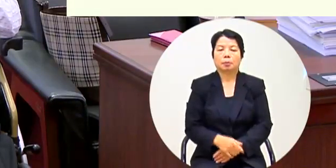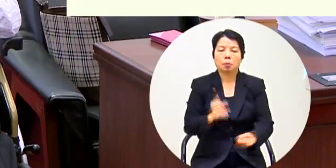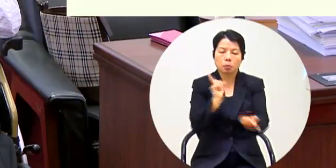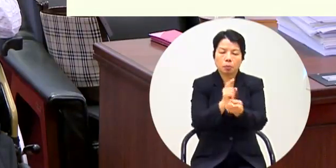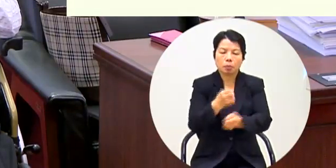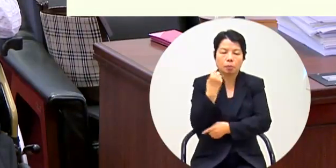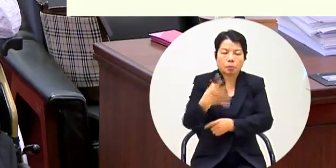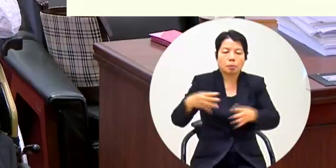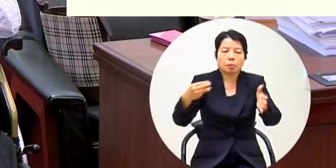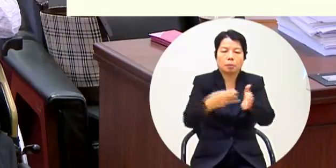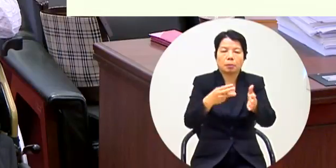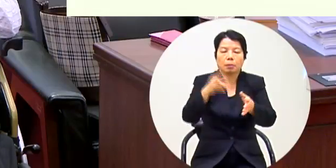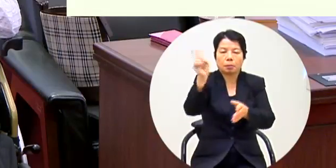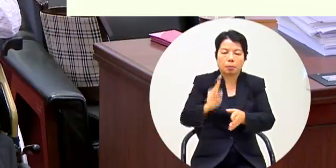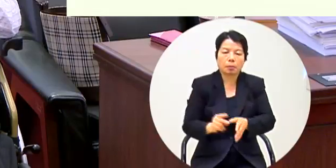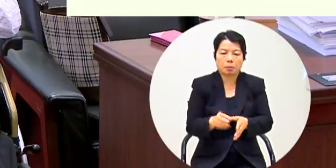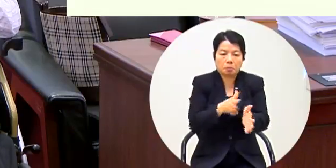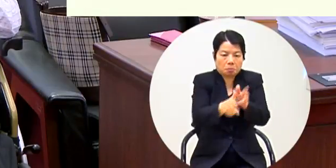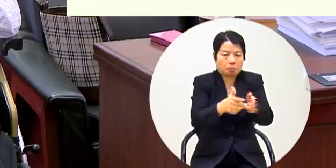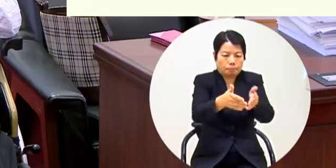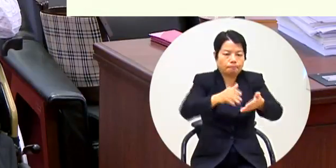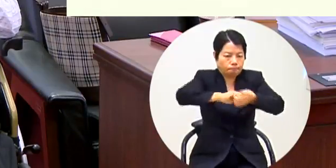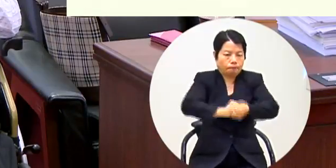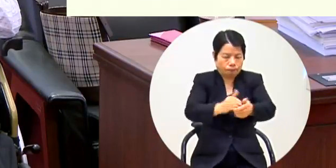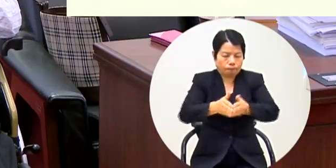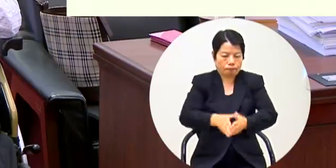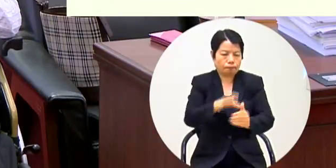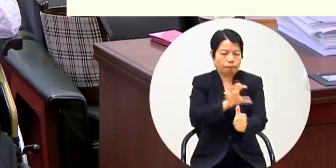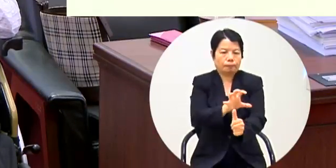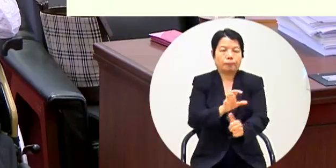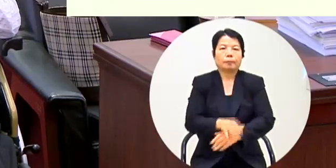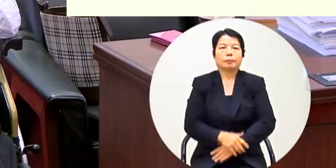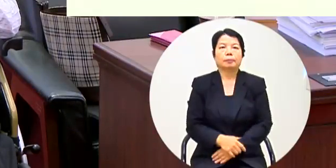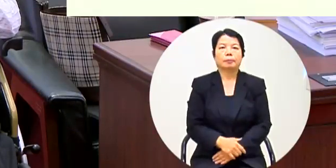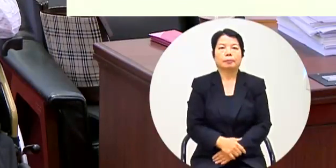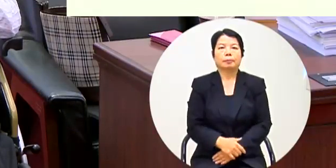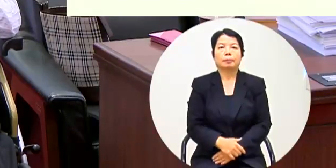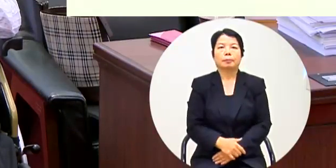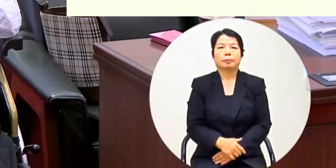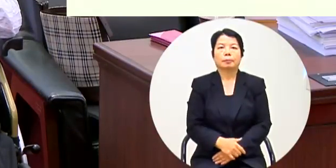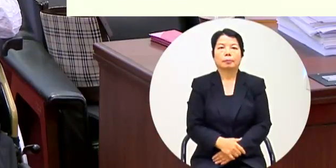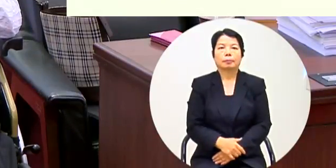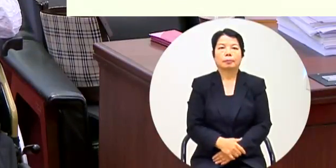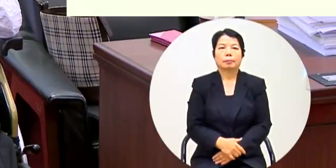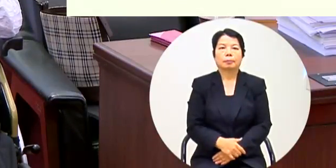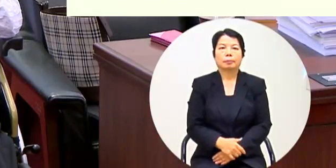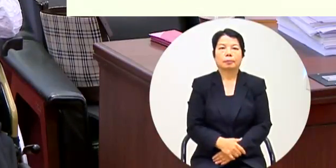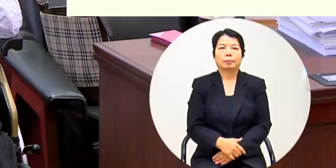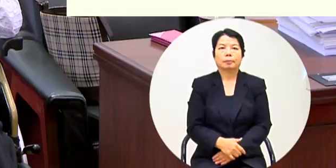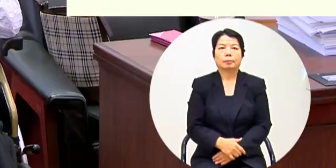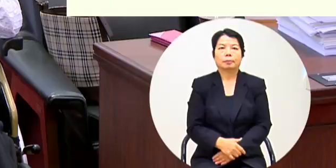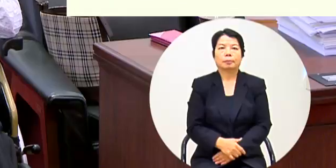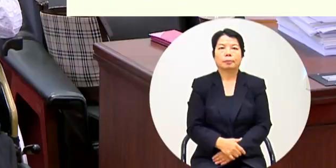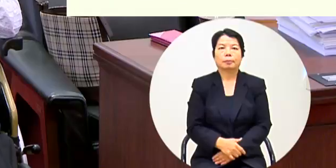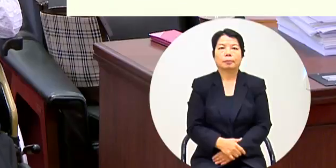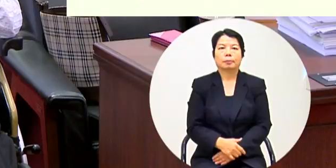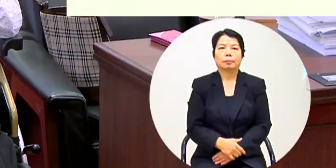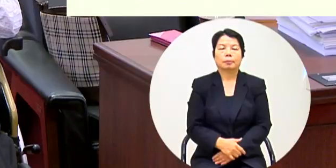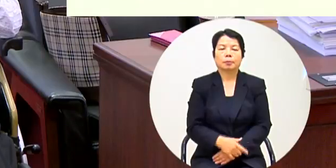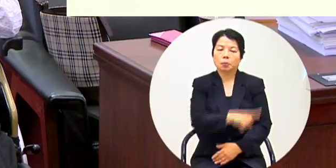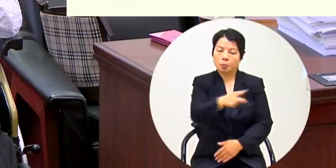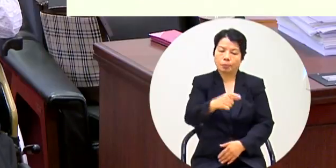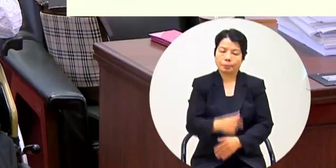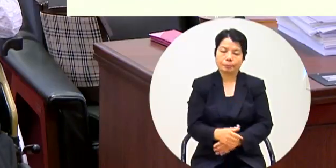然的，好，这是必然的。因此呢，我们要肯定环保局啊，在这